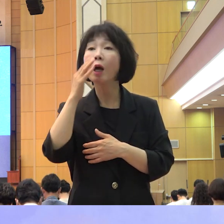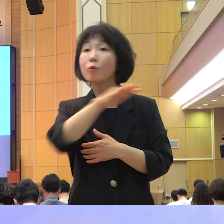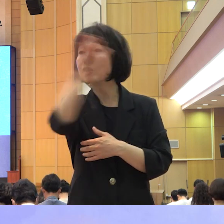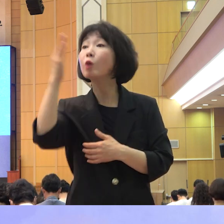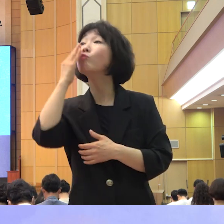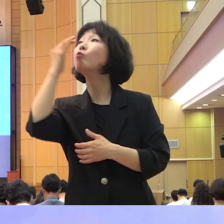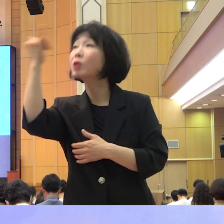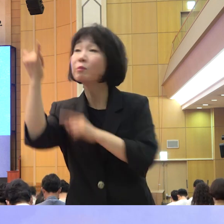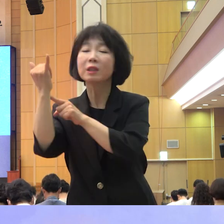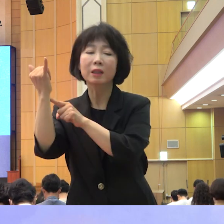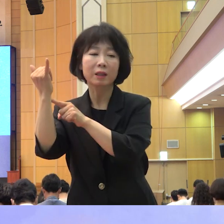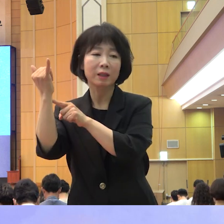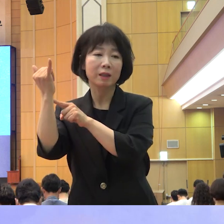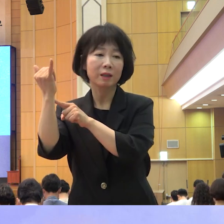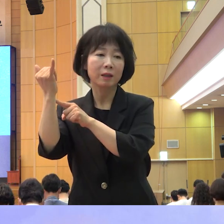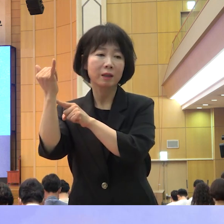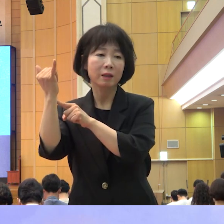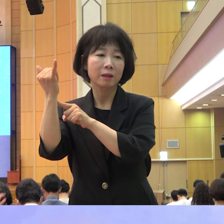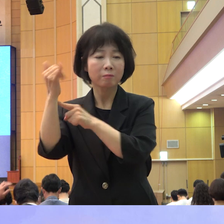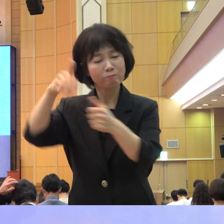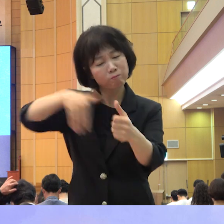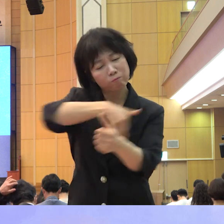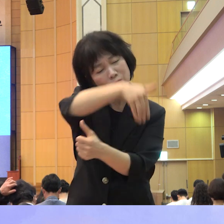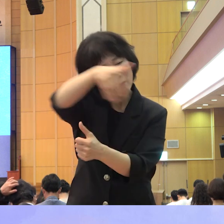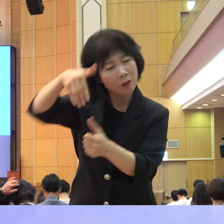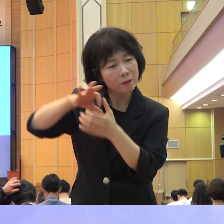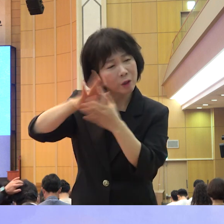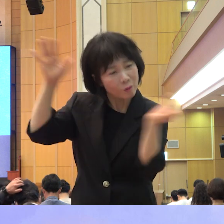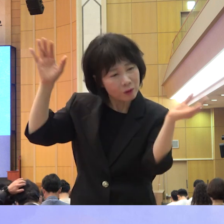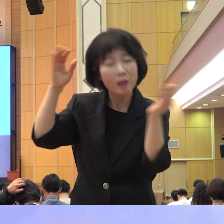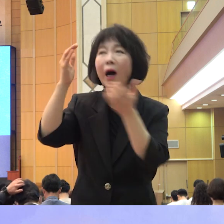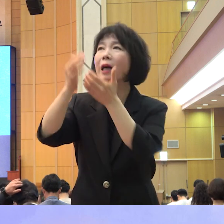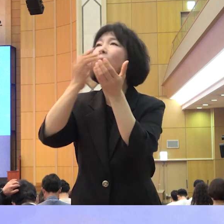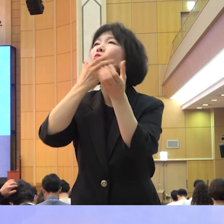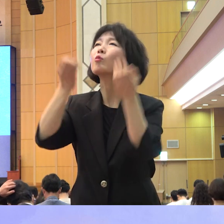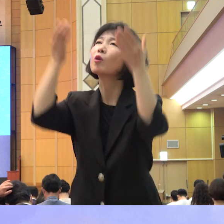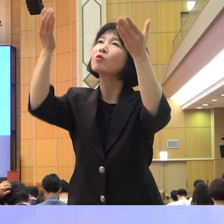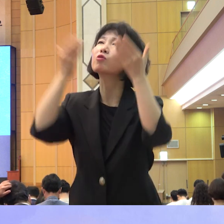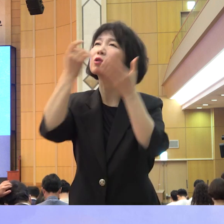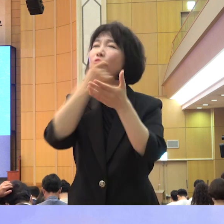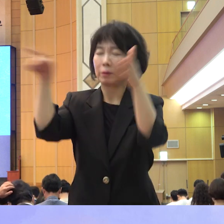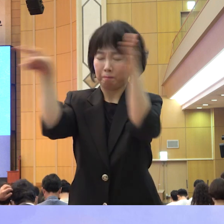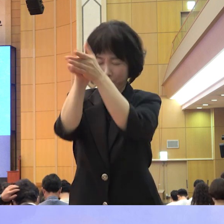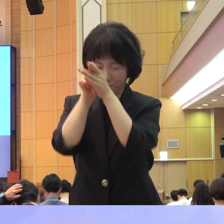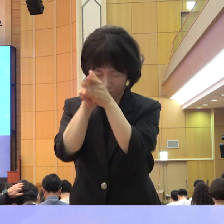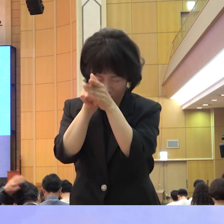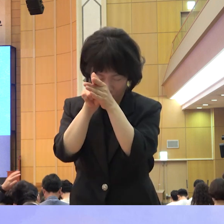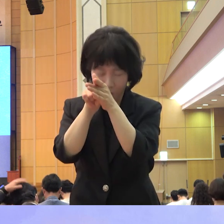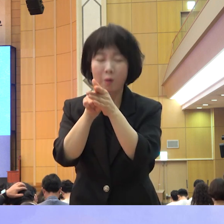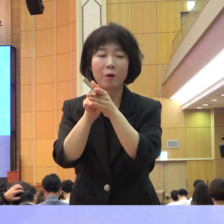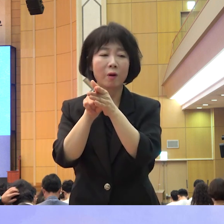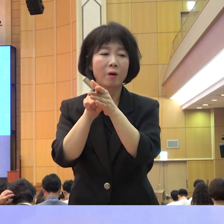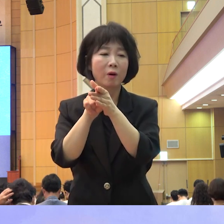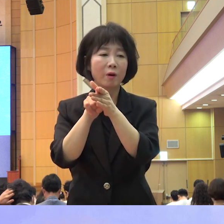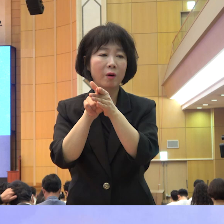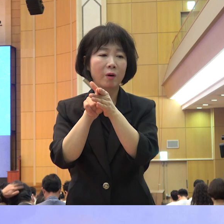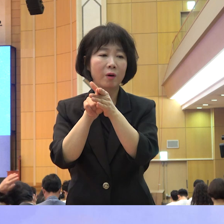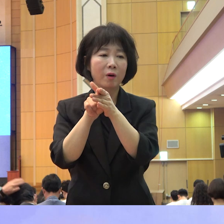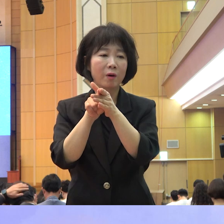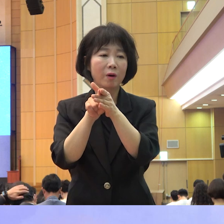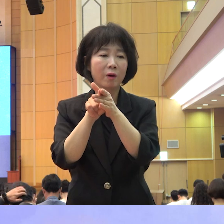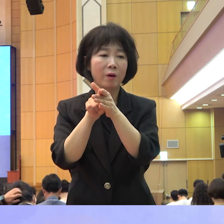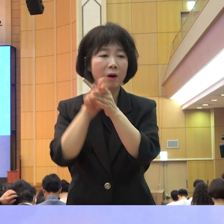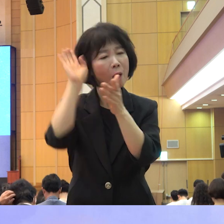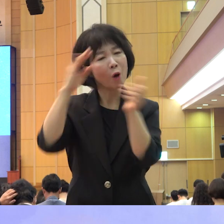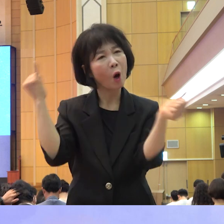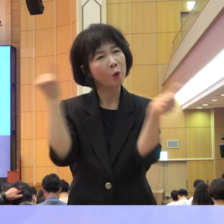부모님들이 어떠한 환경에서도 하나님께서 축복하심을 믿고 어린아이들 또 잘